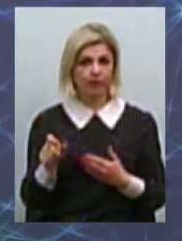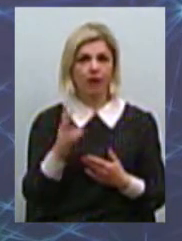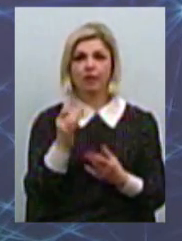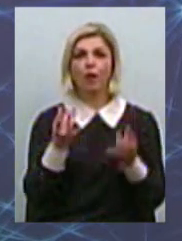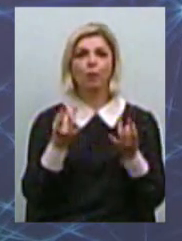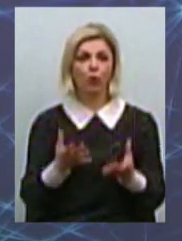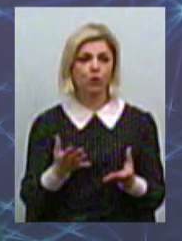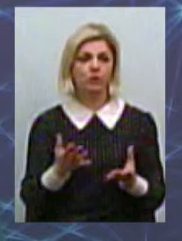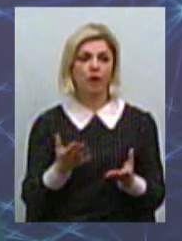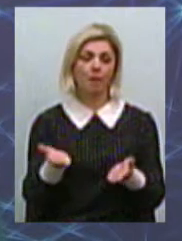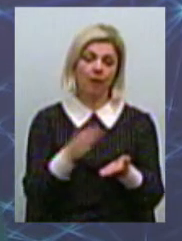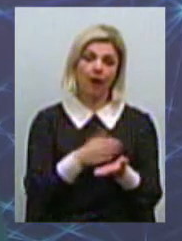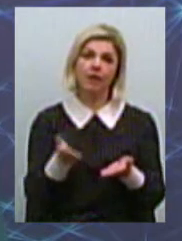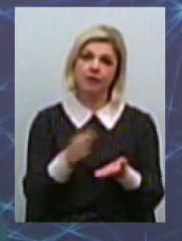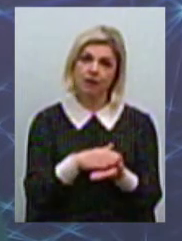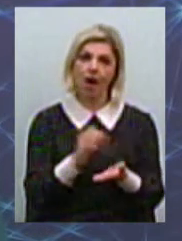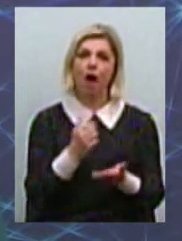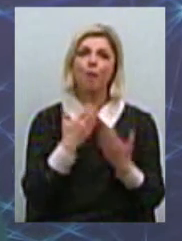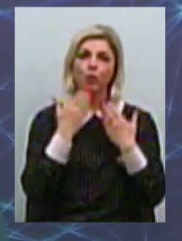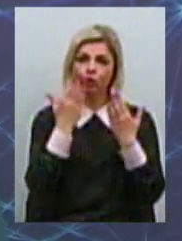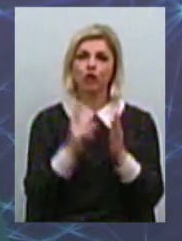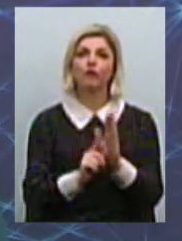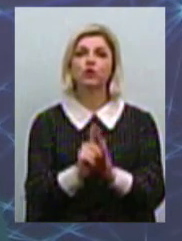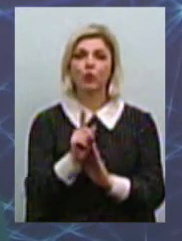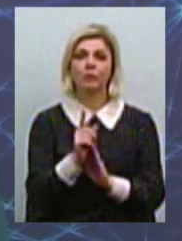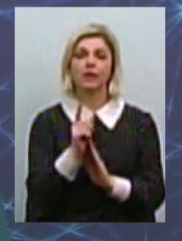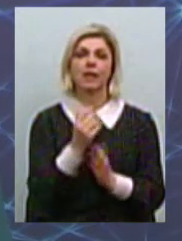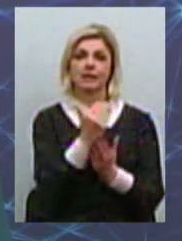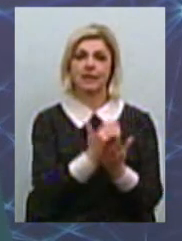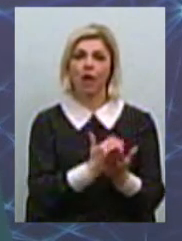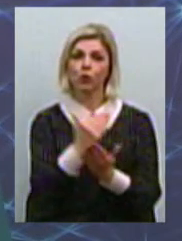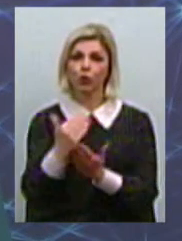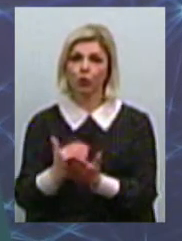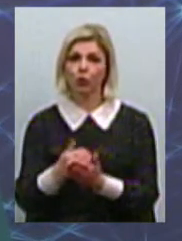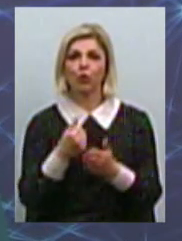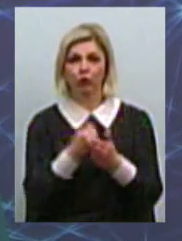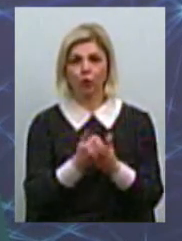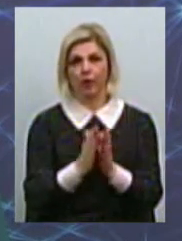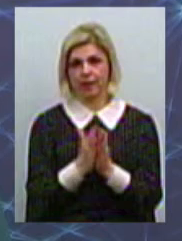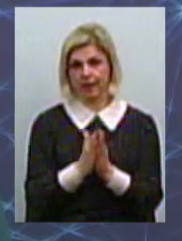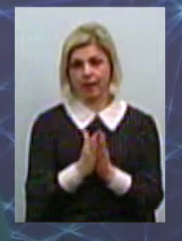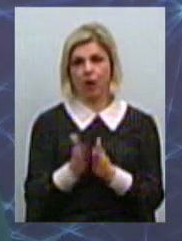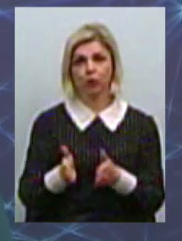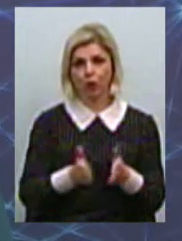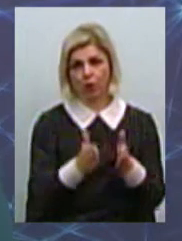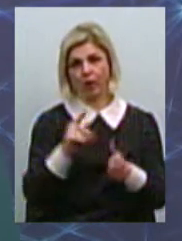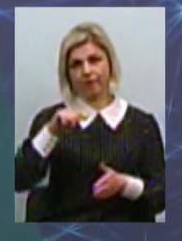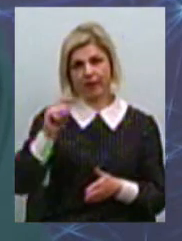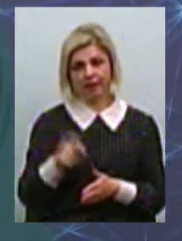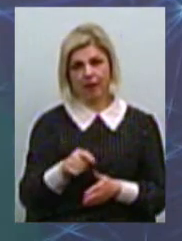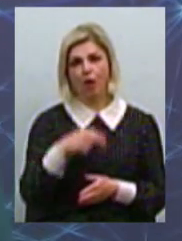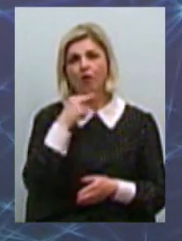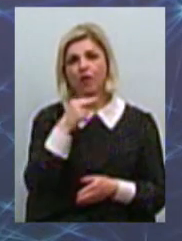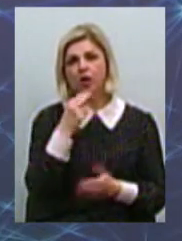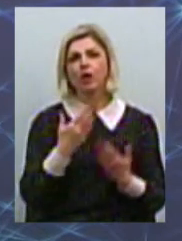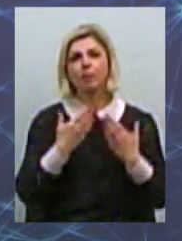просто перелистати, а прочитати вступну статтю до книги «Дороги війни». Уважно